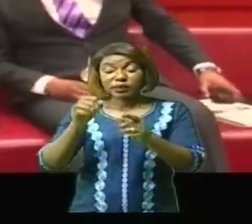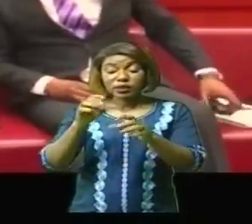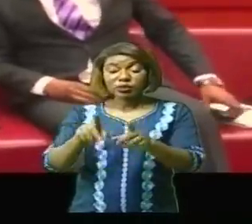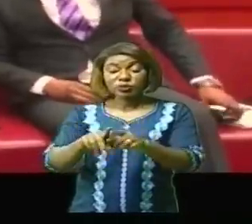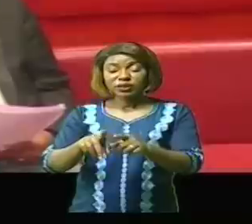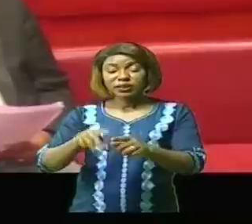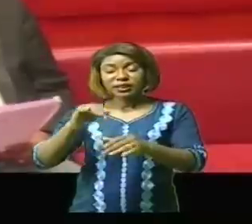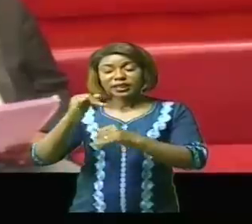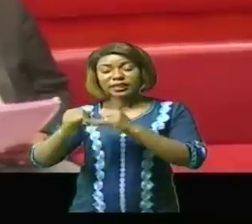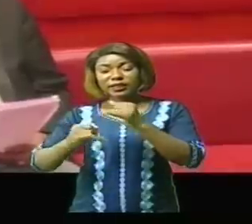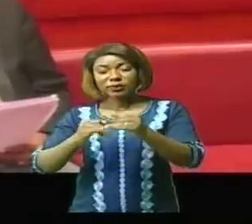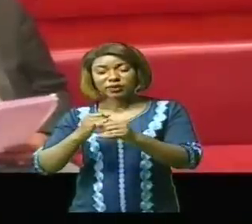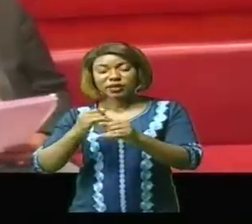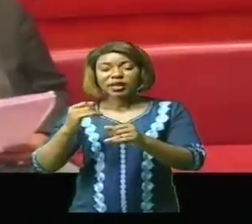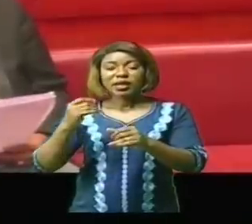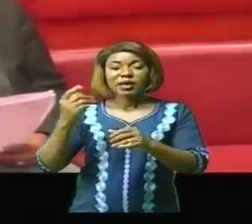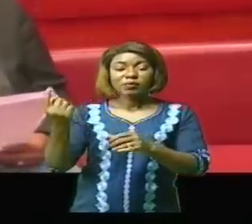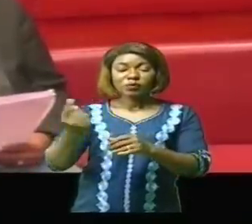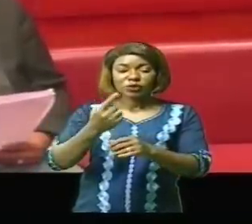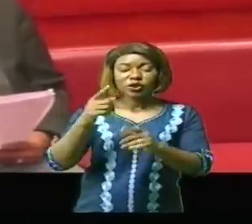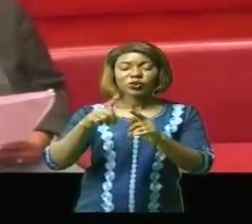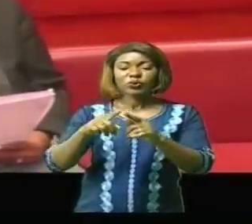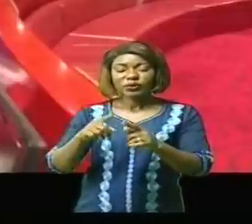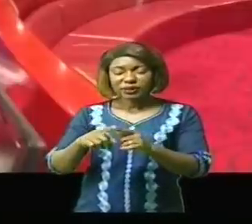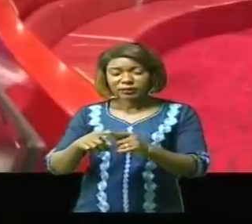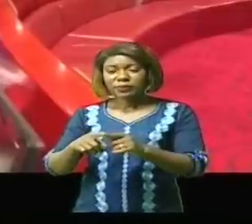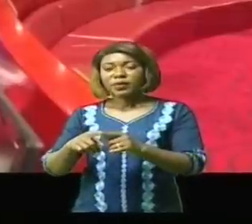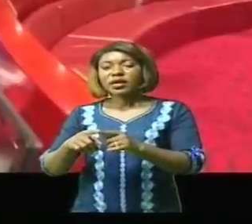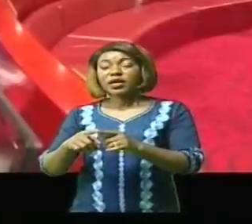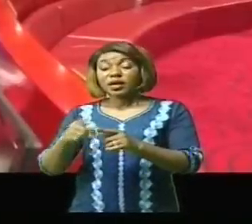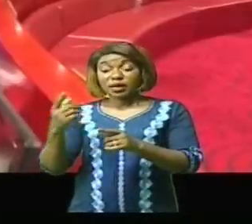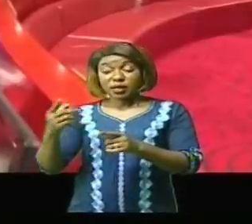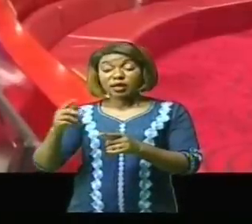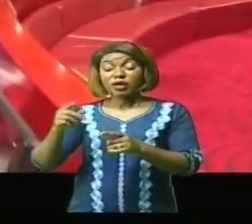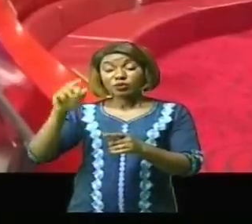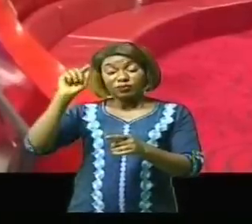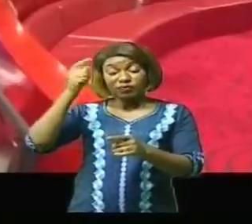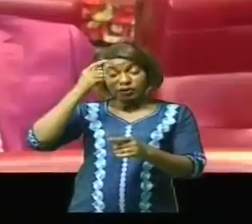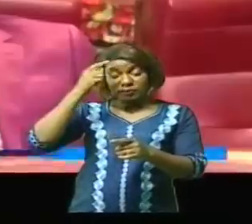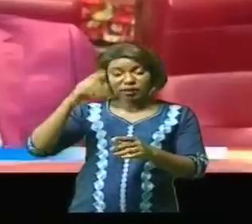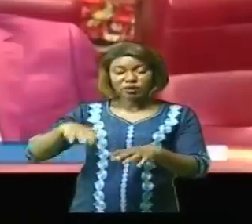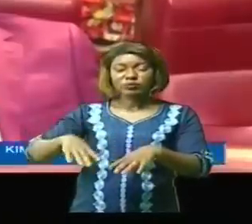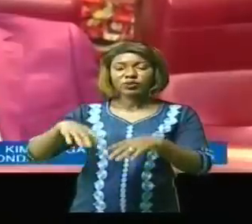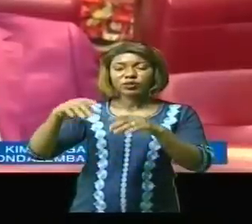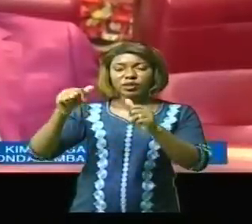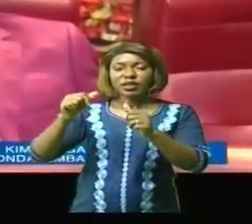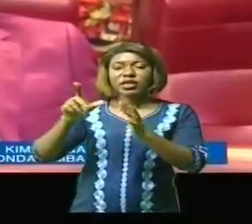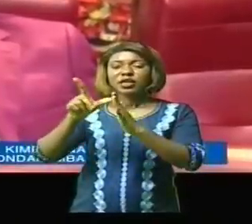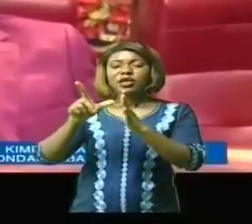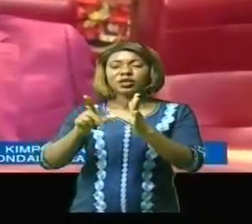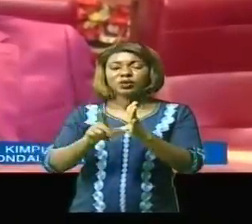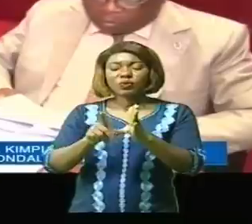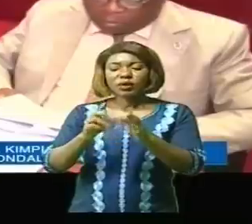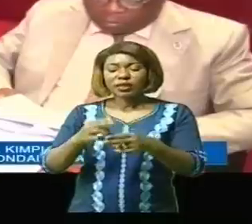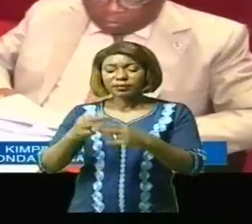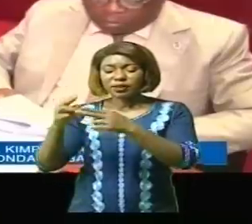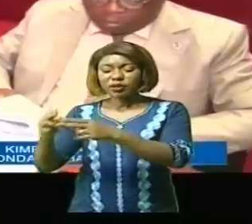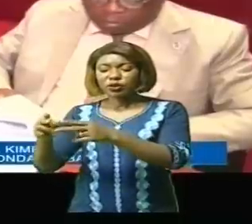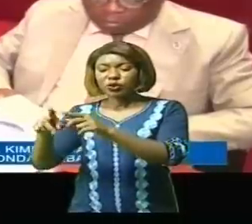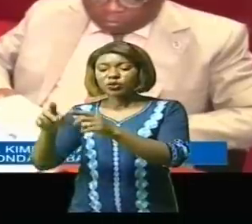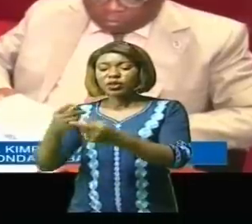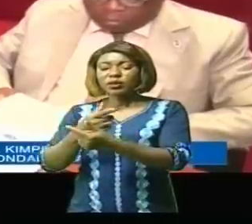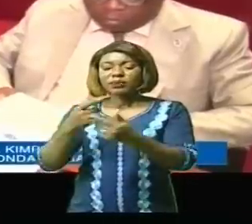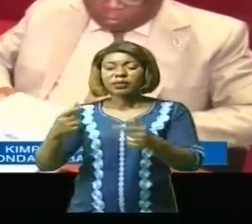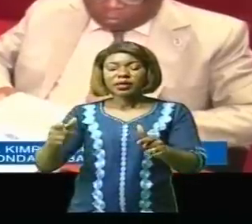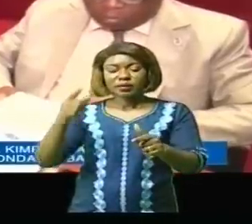mondial. Cette dernière plénière a aussi été l'occasion pour le gouvernement d'obtenir une loi d'habilitation l'autorisant